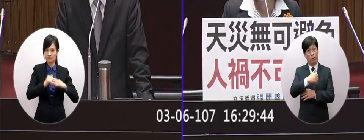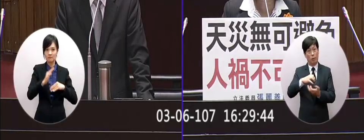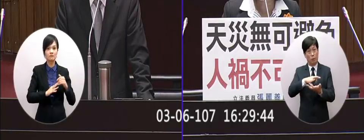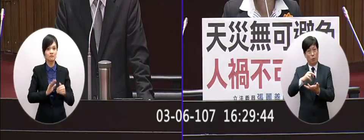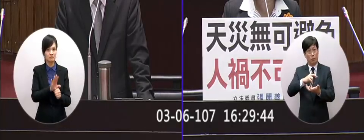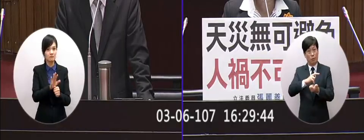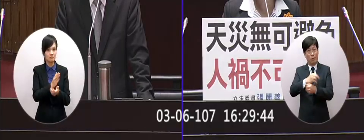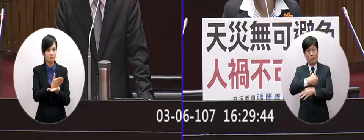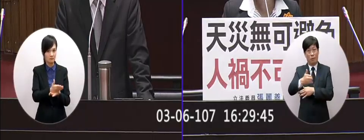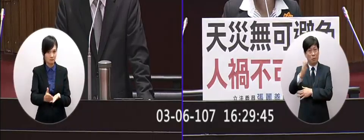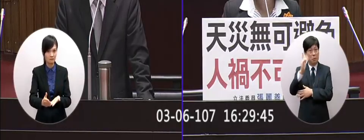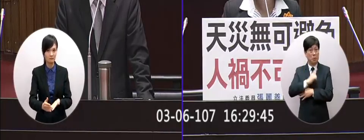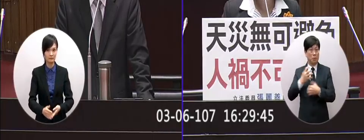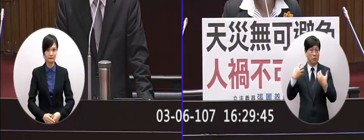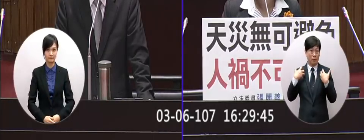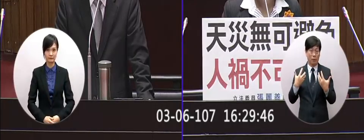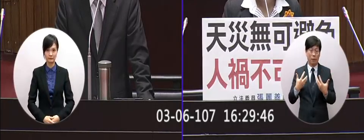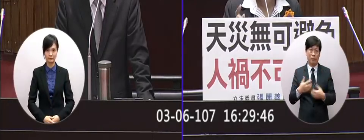政府来承担。